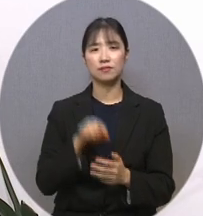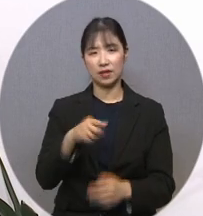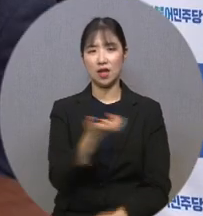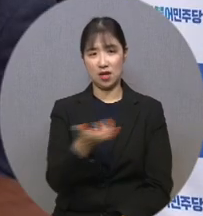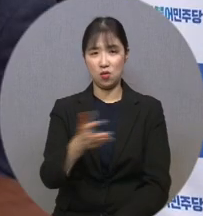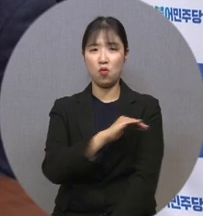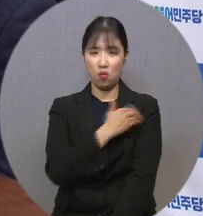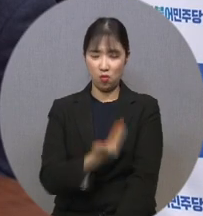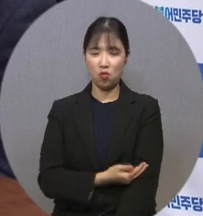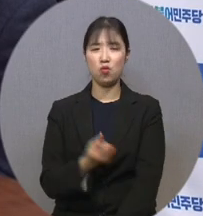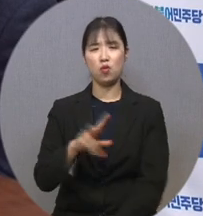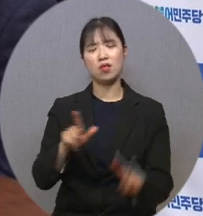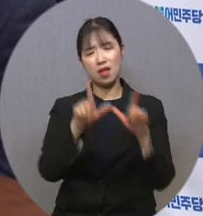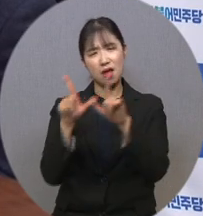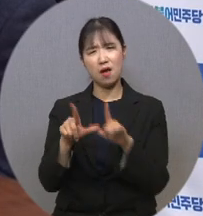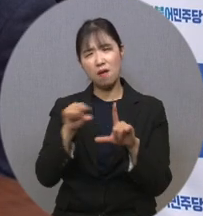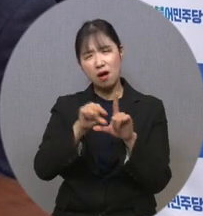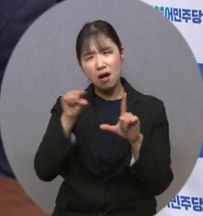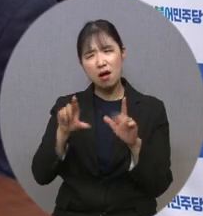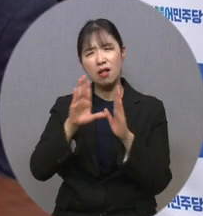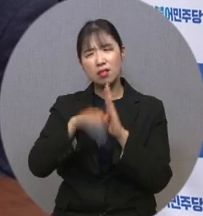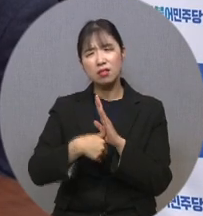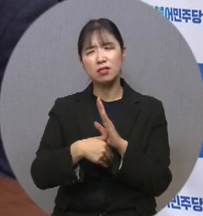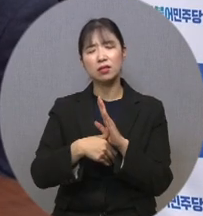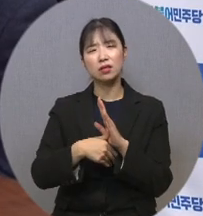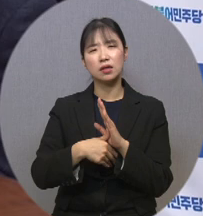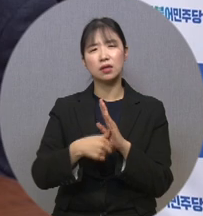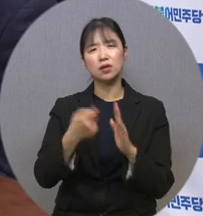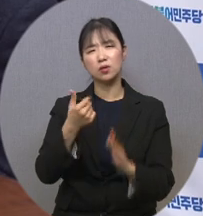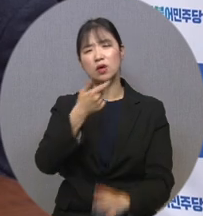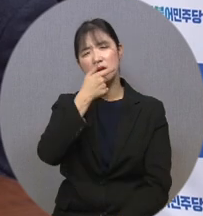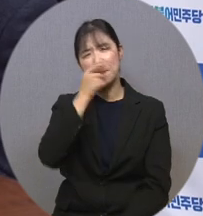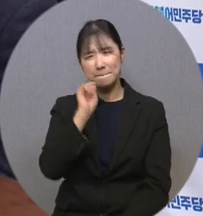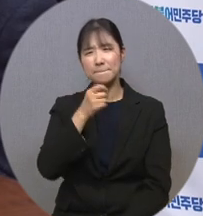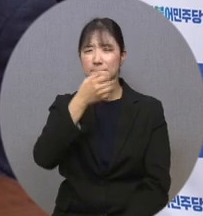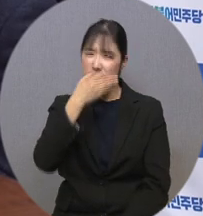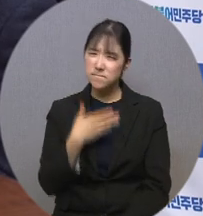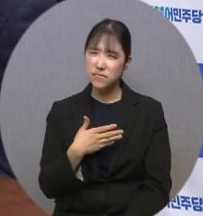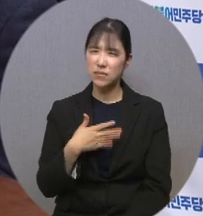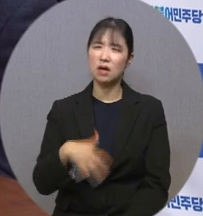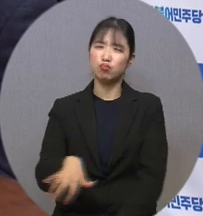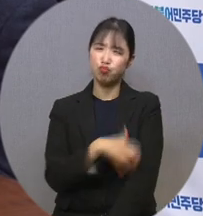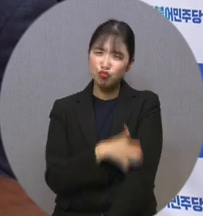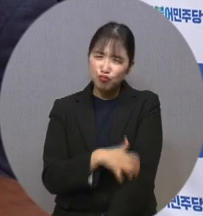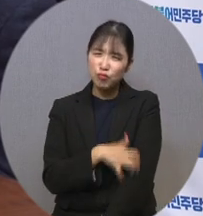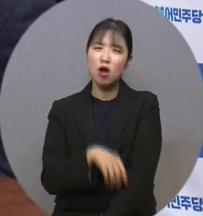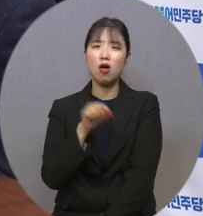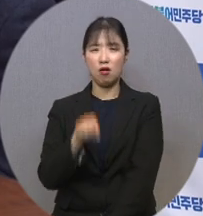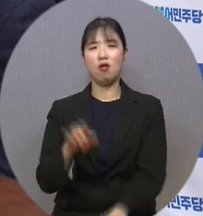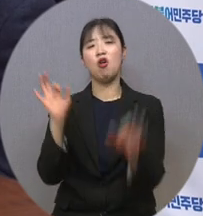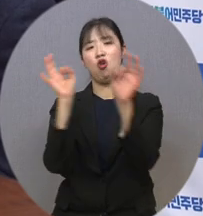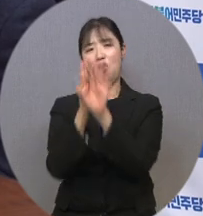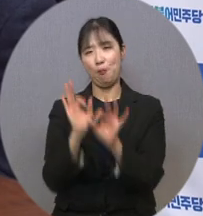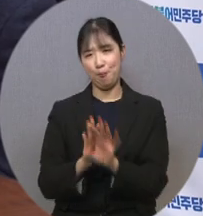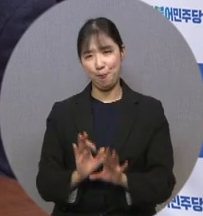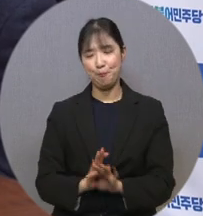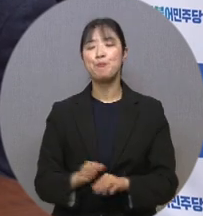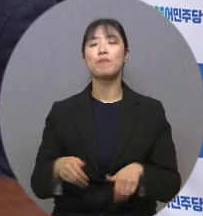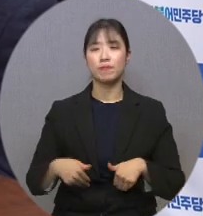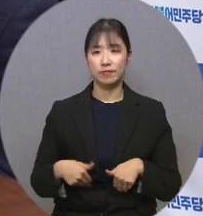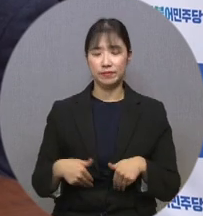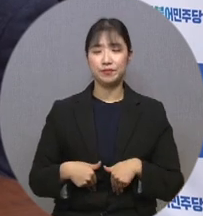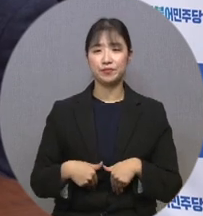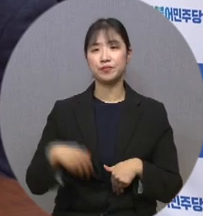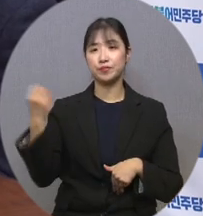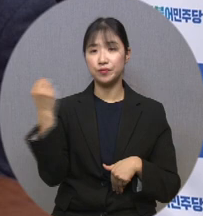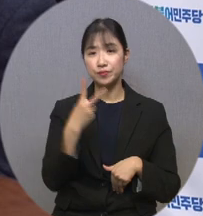이동권이나 생활을 환경하는데 그런 걸림돌 또는 불편한 것들을 없애는 노력이 우선 필요하고요.